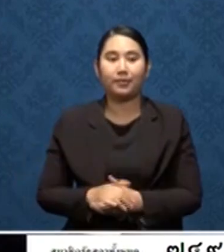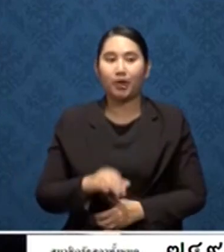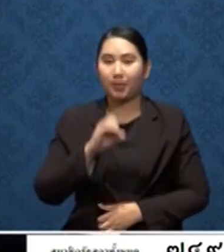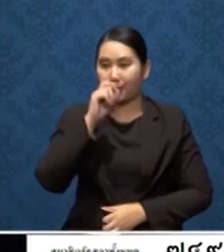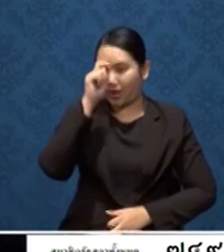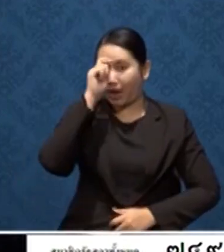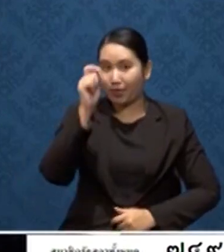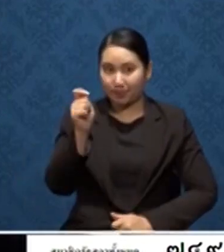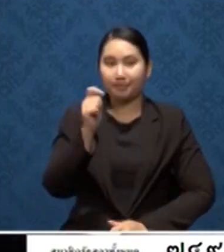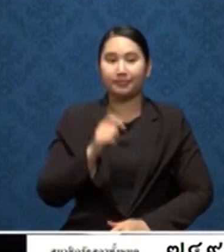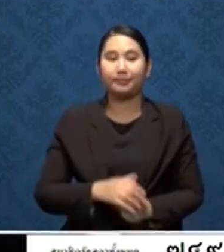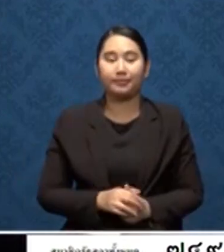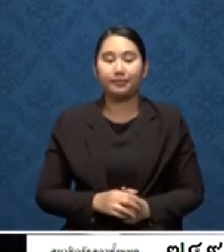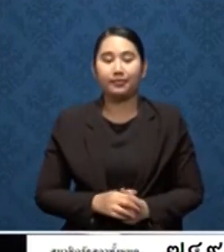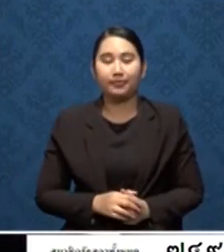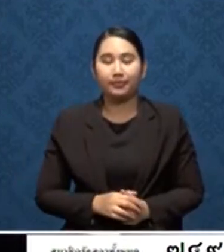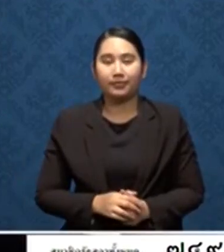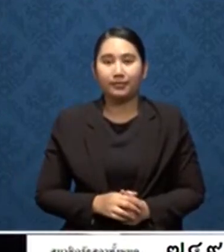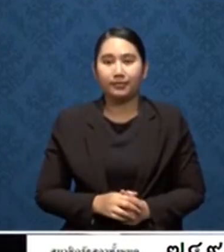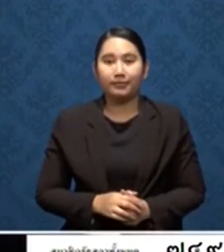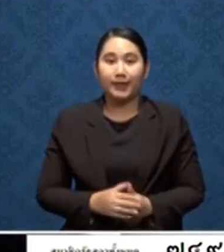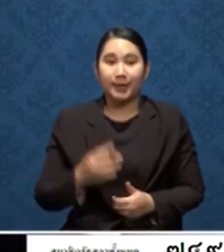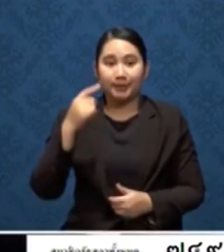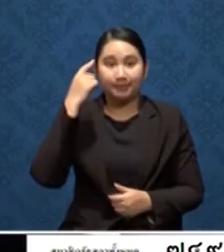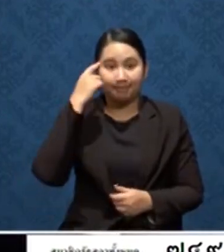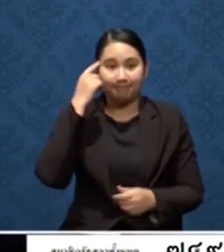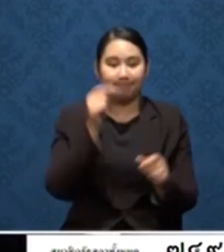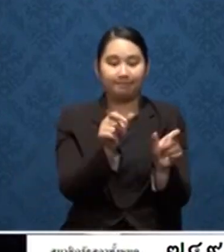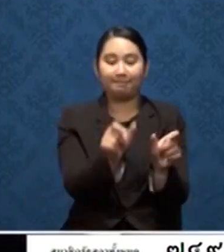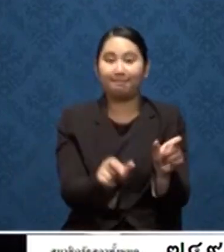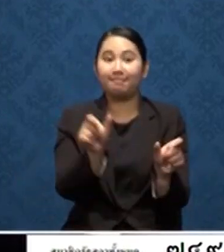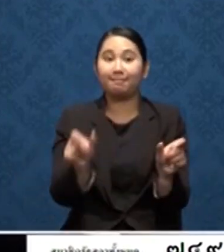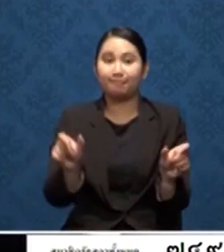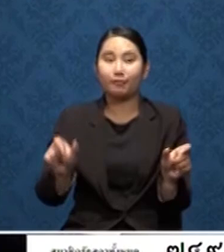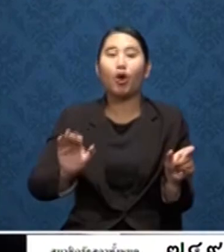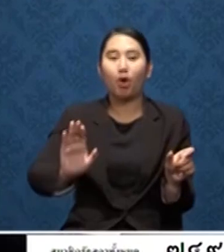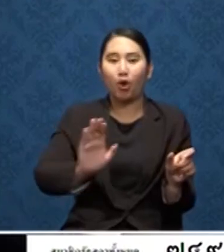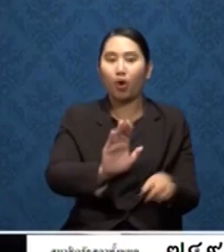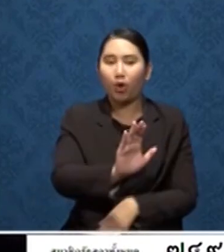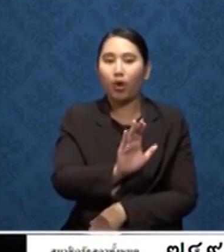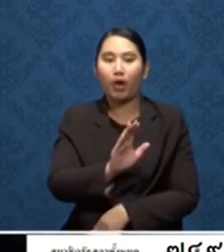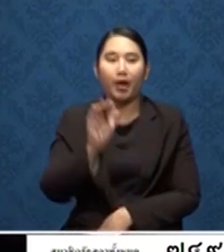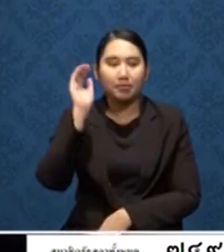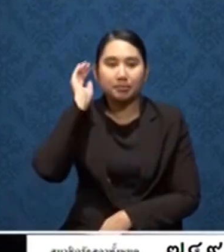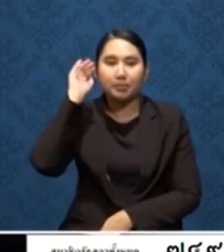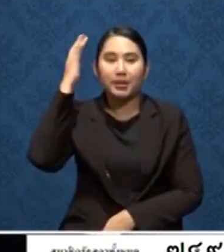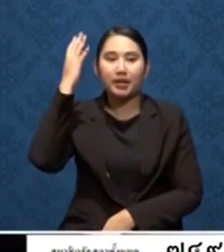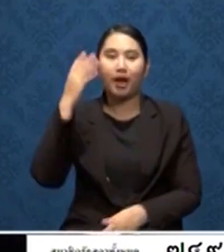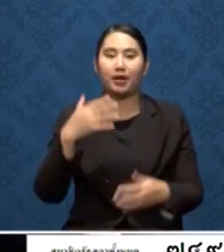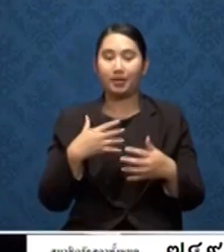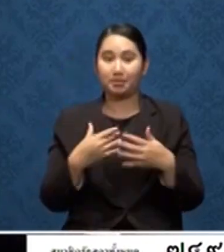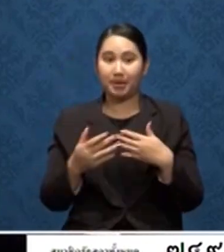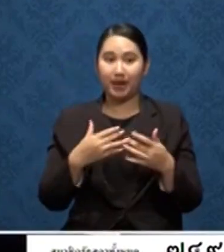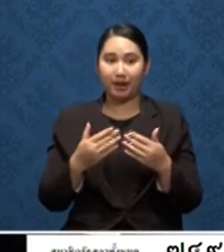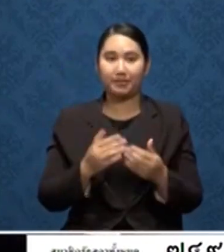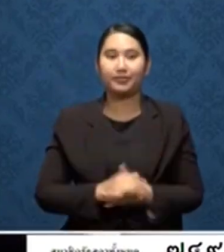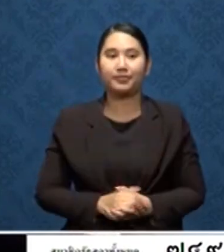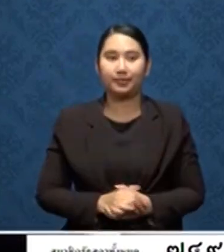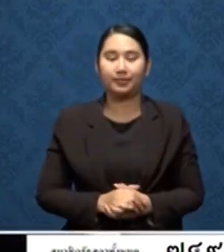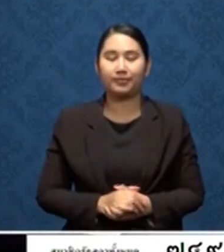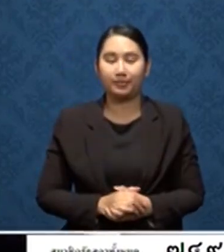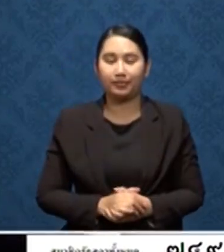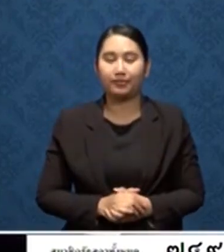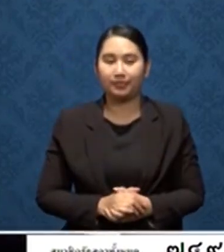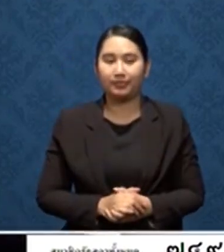เคารพเช่นกันครับเพราะท่านก็อาจจะมีความคิดเห็นส่วนตัวที่อาจจะไม่ไว้วางใจทางพรรคก้าวไกลหรือคุณพี่ทาอยู่